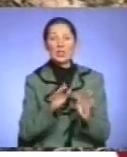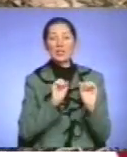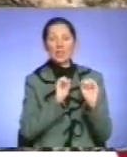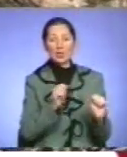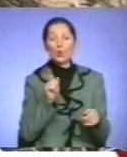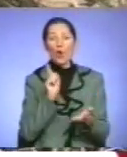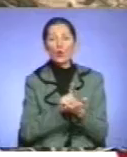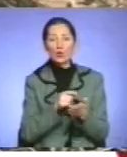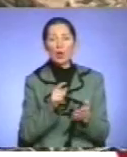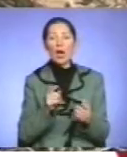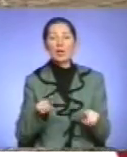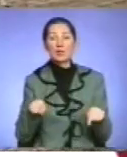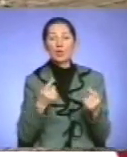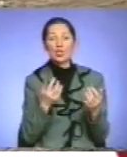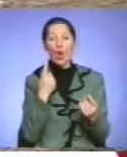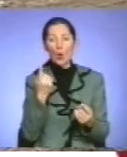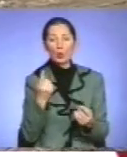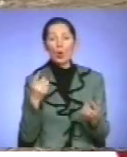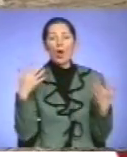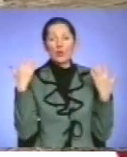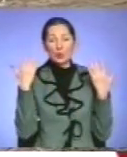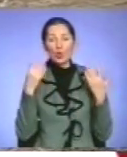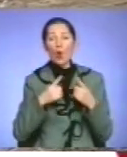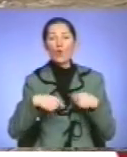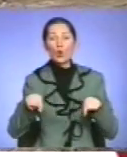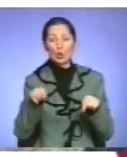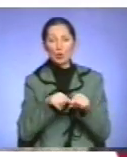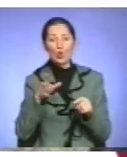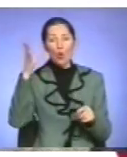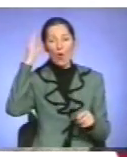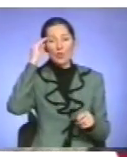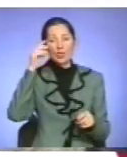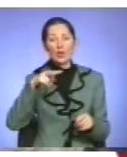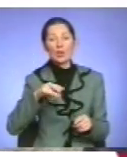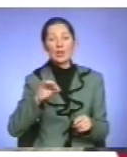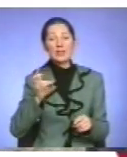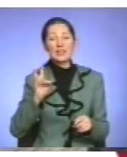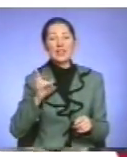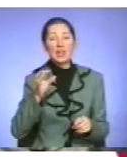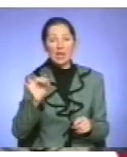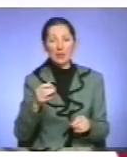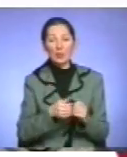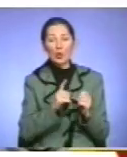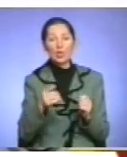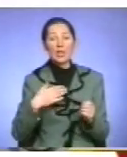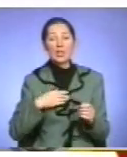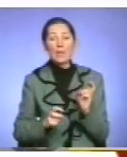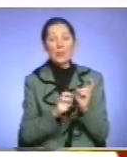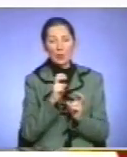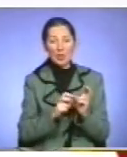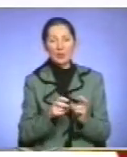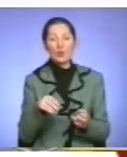ще одну рекреаційну відпочинкову зону, вважають лісники. Кожне наше підприємство обласного управління задіяне